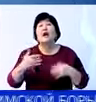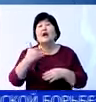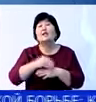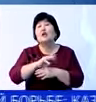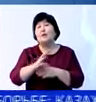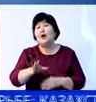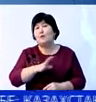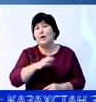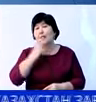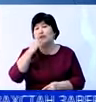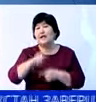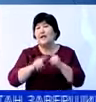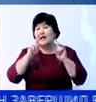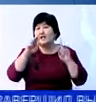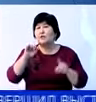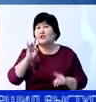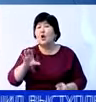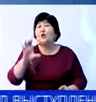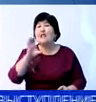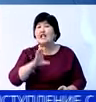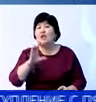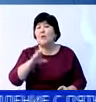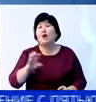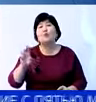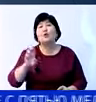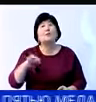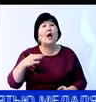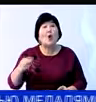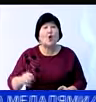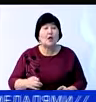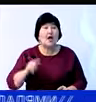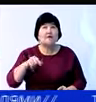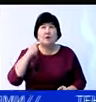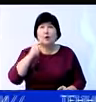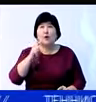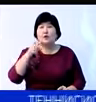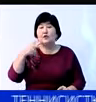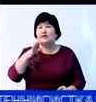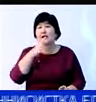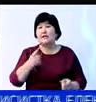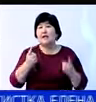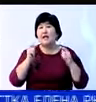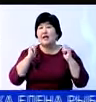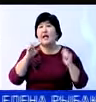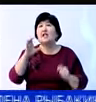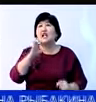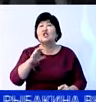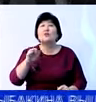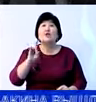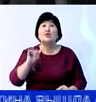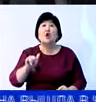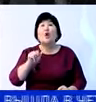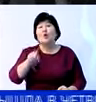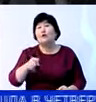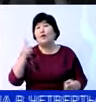посвящен богатейшему наследию известного жырау Сарсимбая Буртибайола. В этом году 120 лет со дня рождения Сарсимбая жырау, но